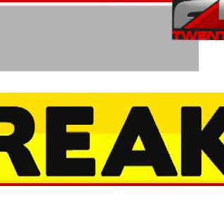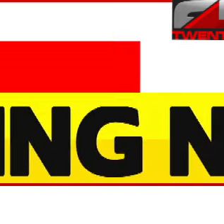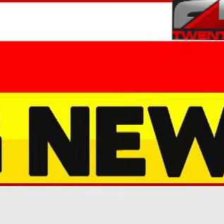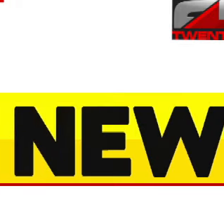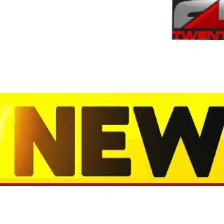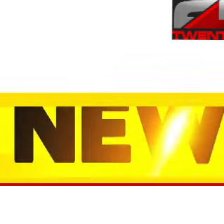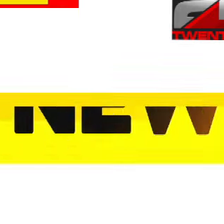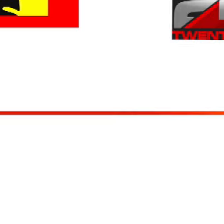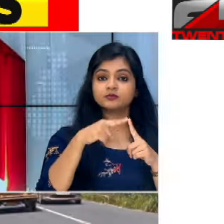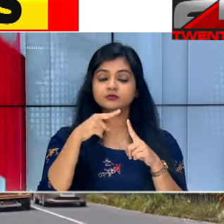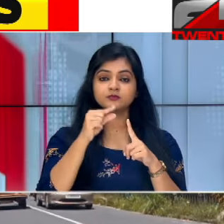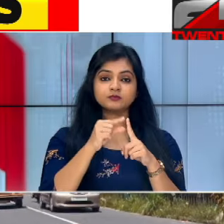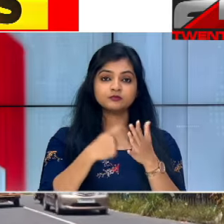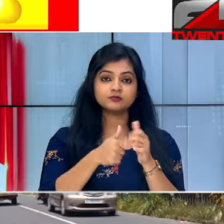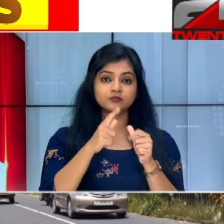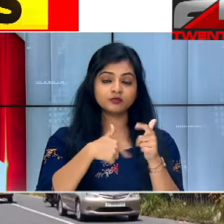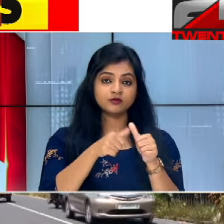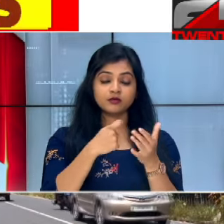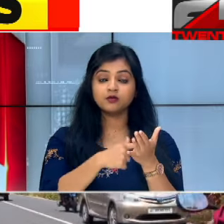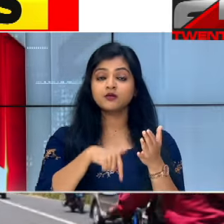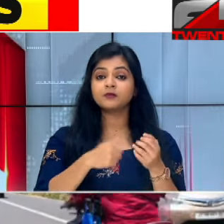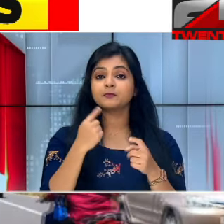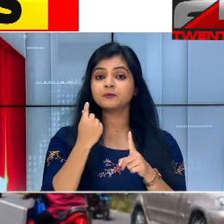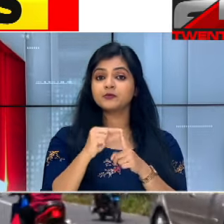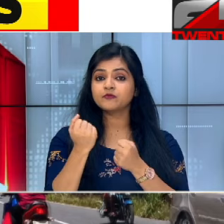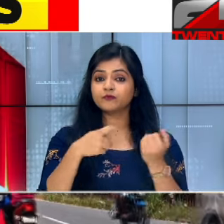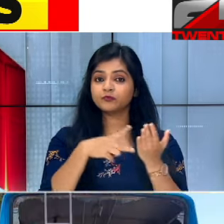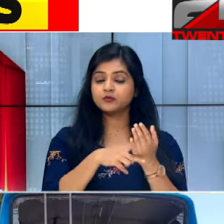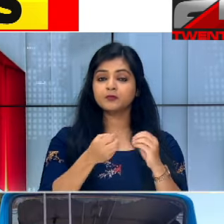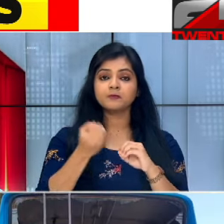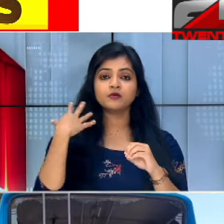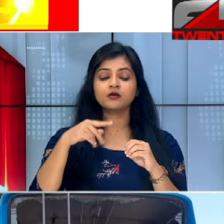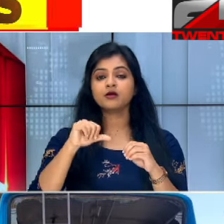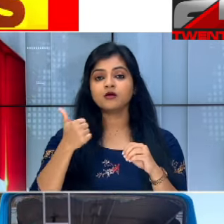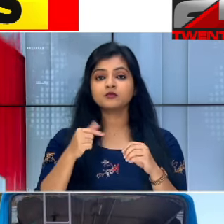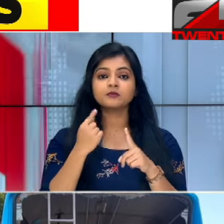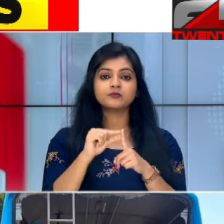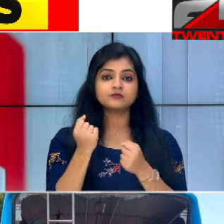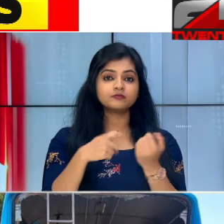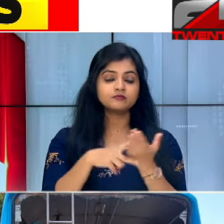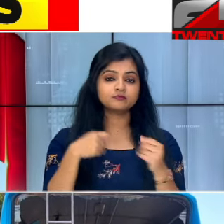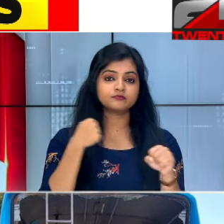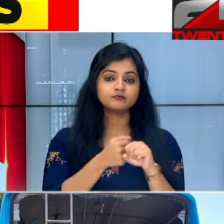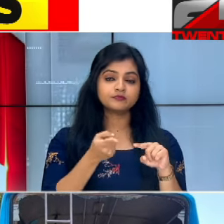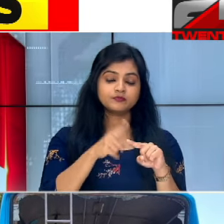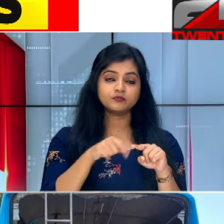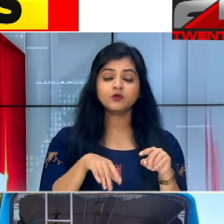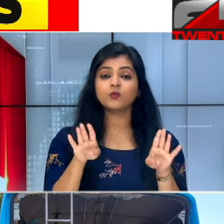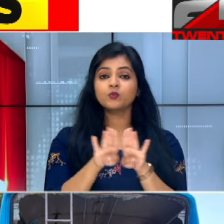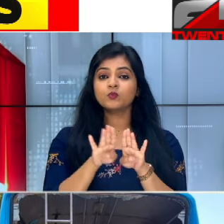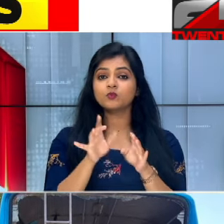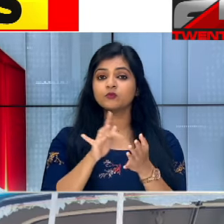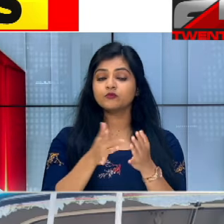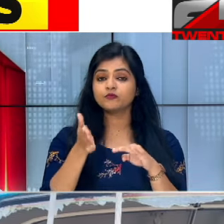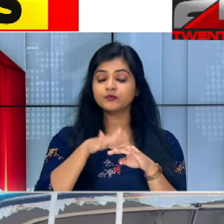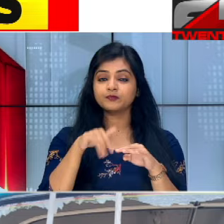വച്ച് ഒരു സ്വകാര്യ ബസ്സിന് പുറകിൽ മറ്റൊരു സ്വകാര്യ ബസ് വന്നിടിക്കുകയായിരുന്നു. ഒല്ലൂർ സ്വദേശിനിയായിട്ടുള്ള കവിത, അതുപോലെ